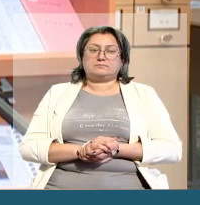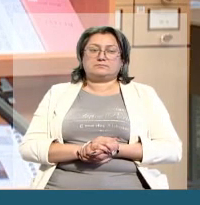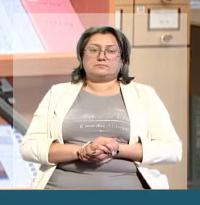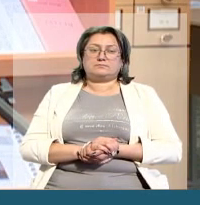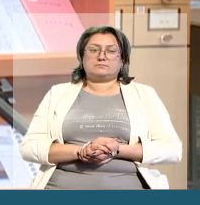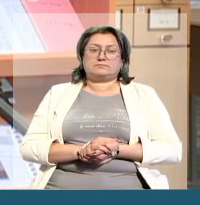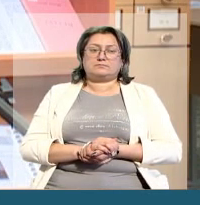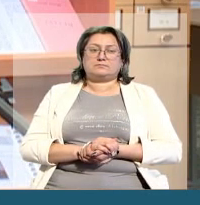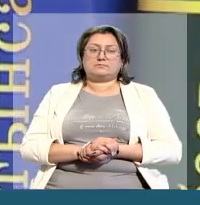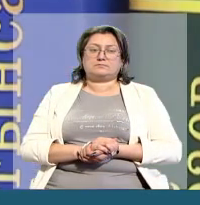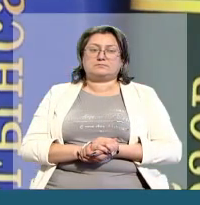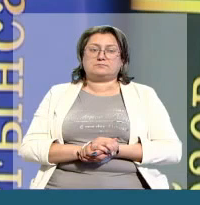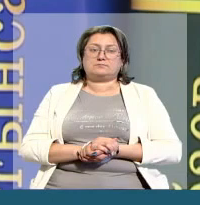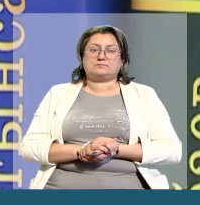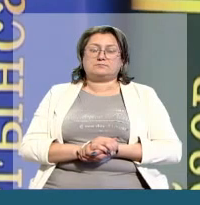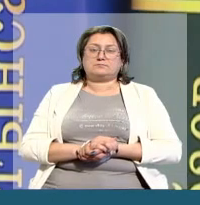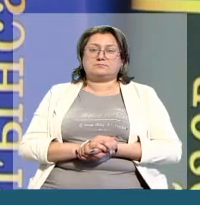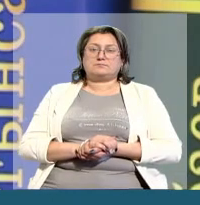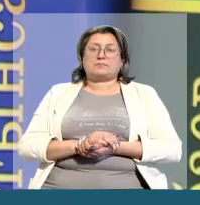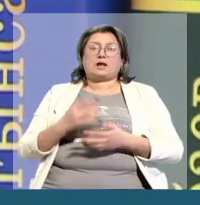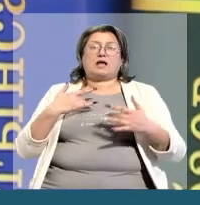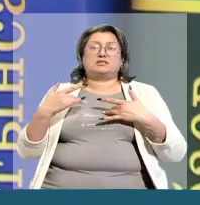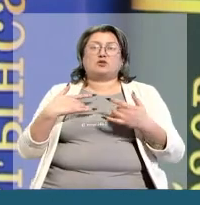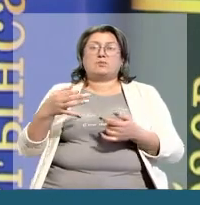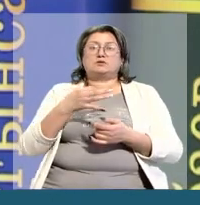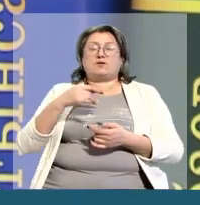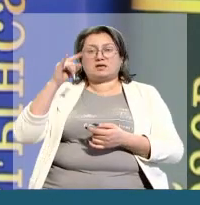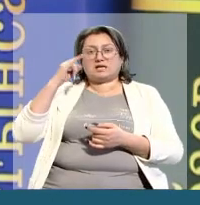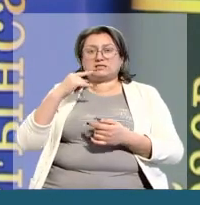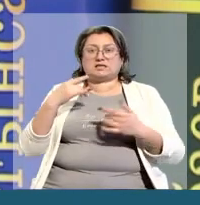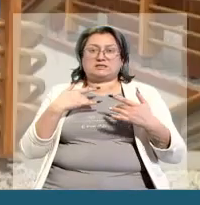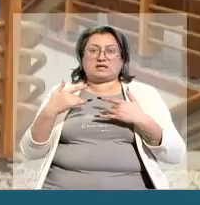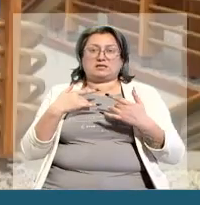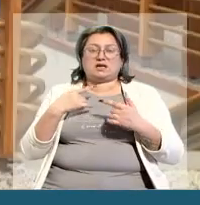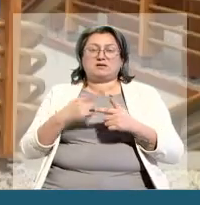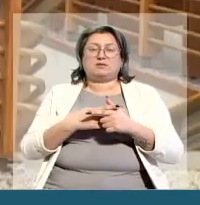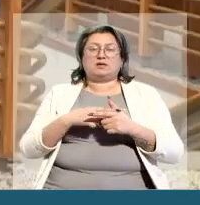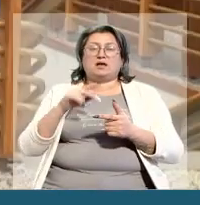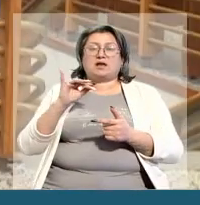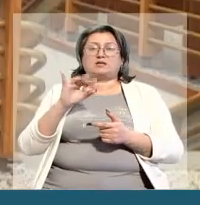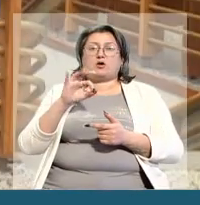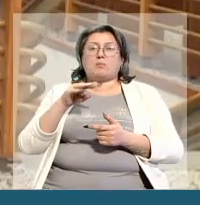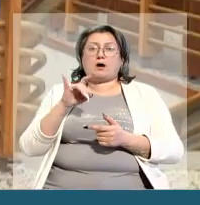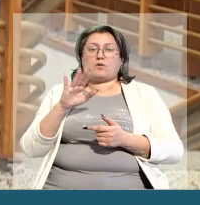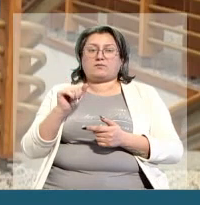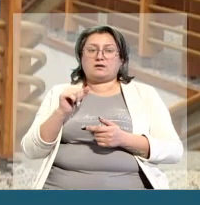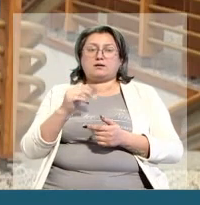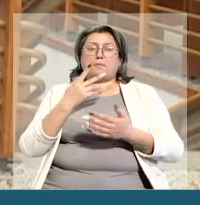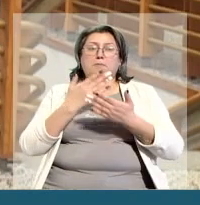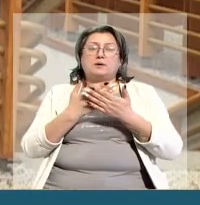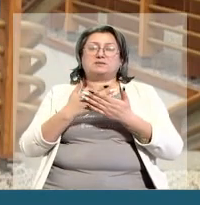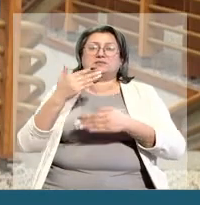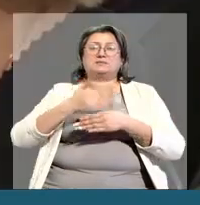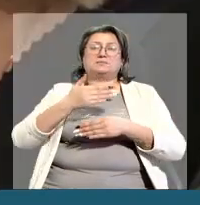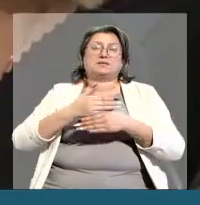мінез, жақсы бол. Ал Ильяс Омаров атындағы облыстық қазақ драма театрының әртістері халық батыры Амангелді Имановтың